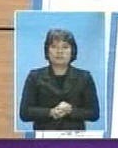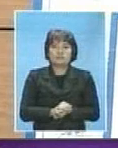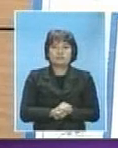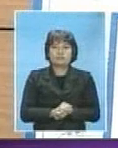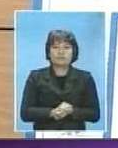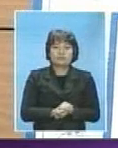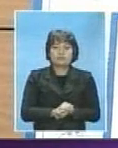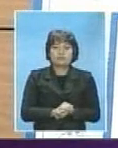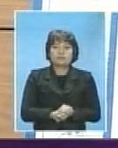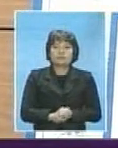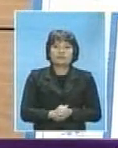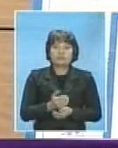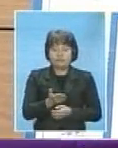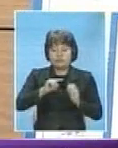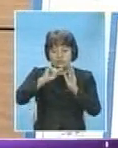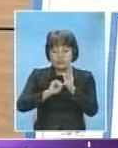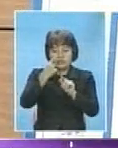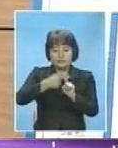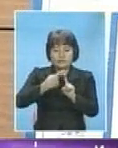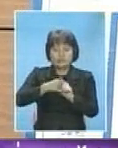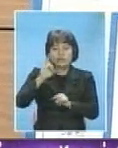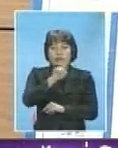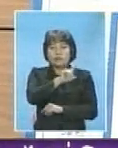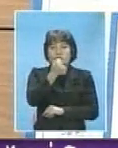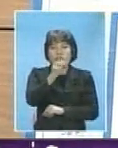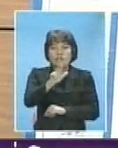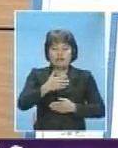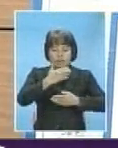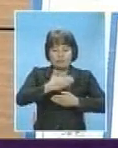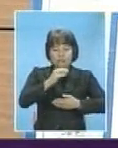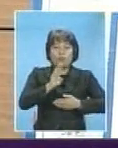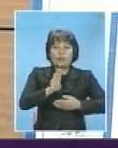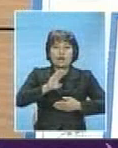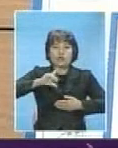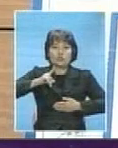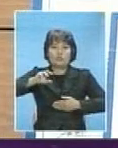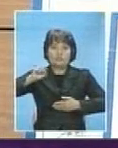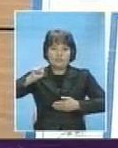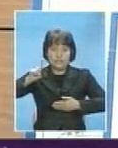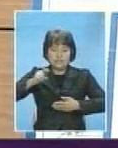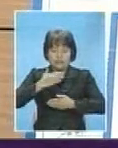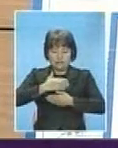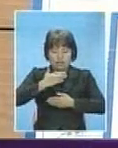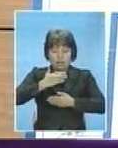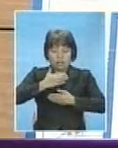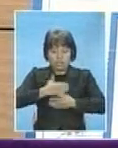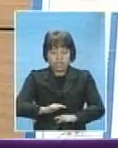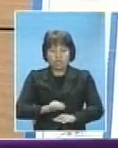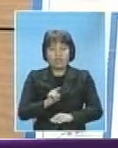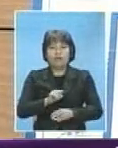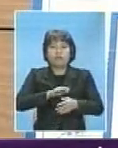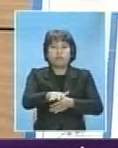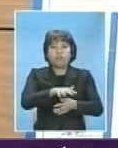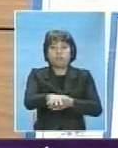ขึ้นในวันที่13กันยาเมื่อประตูระบายน้ำบางโฉมสีได้พังลงซึ่งเหมือนเอิญตรงกันกับ